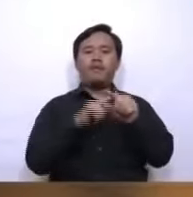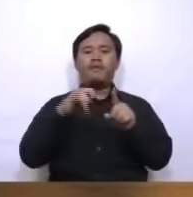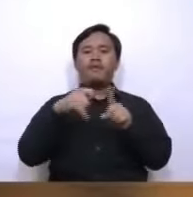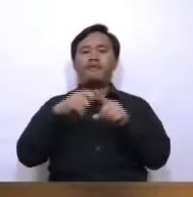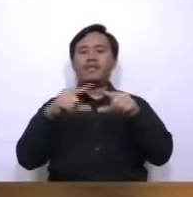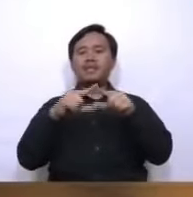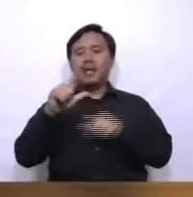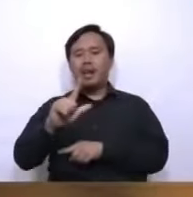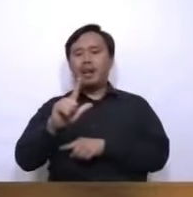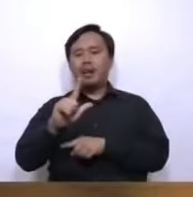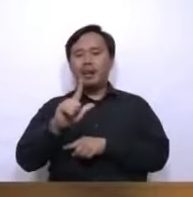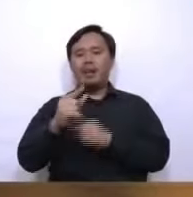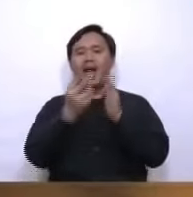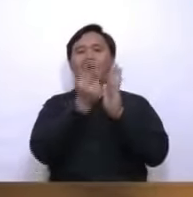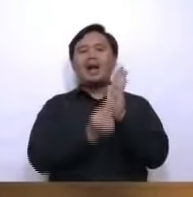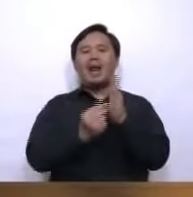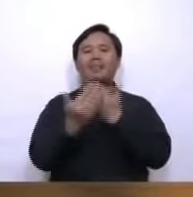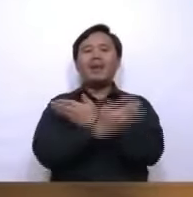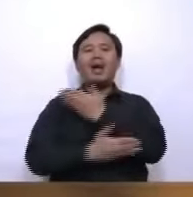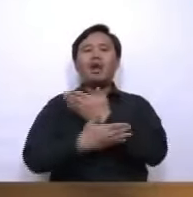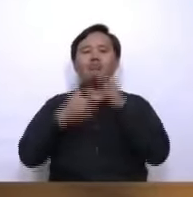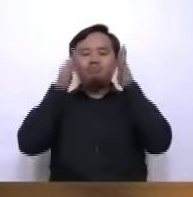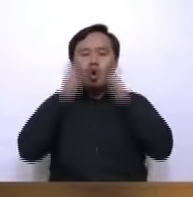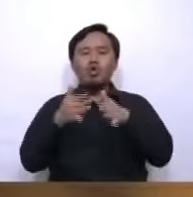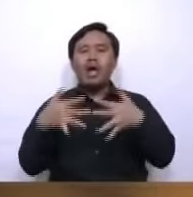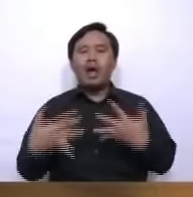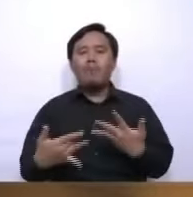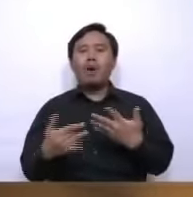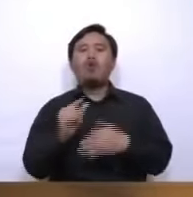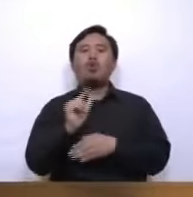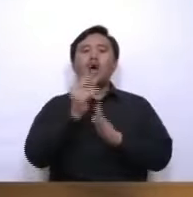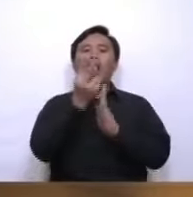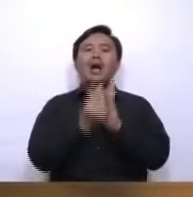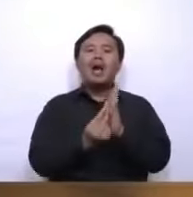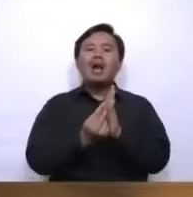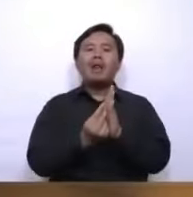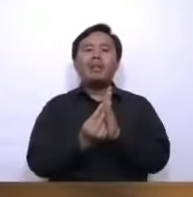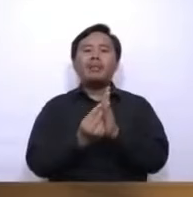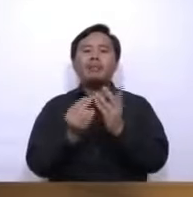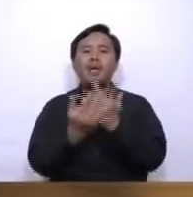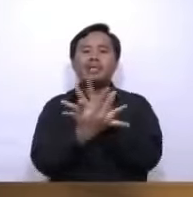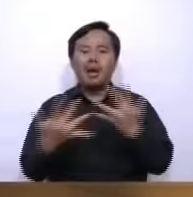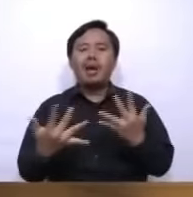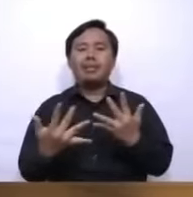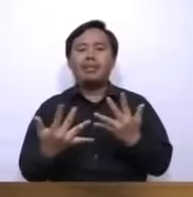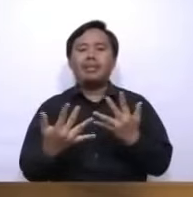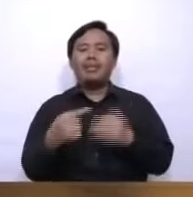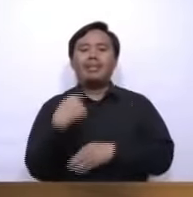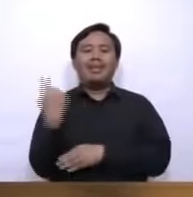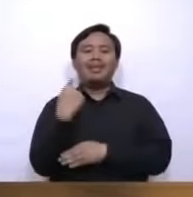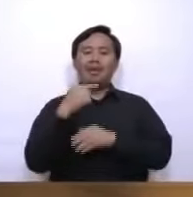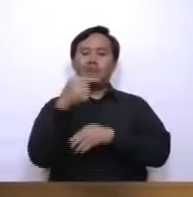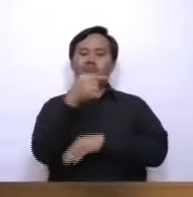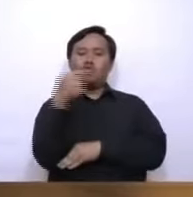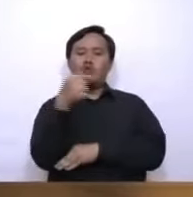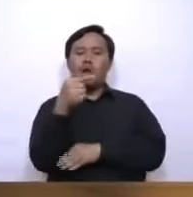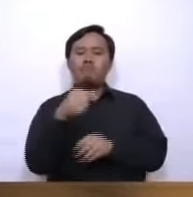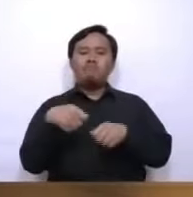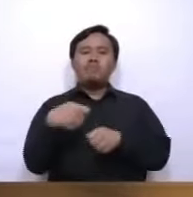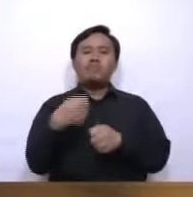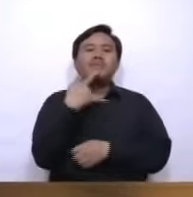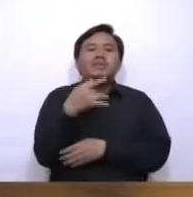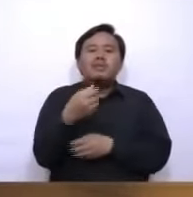negara difokuskan untuk kepentingan publik yang real, bukan lagi anggaran yang bersifat melangit. Sehingga kita harus mengurangi berbagai belanja